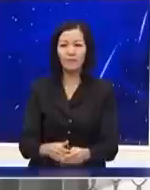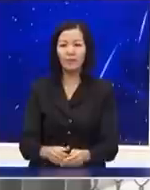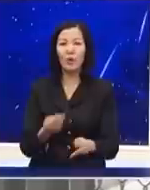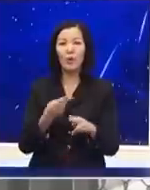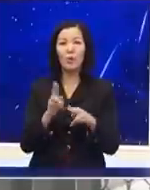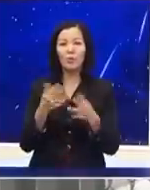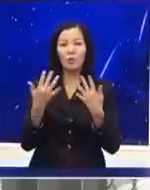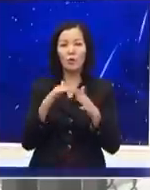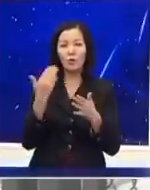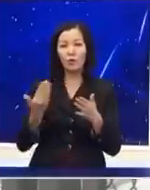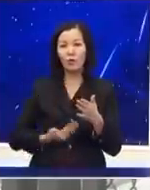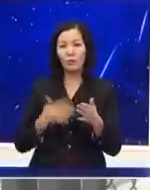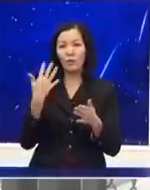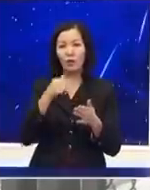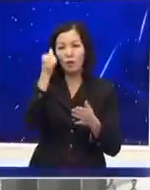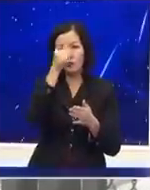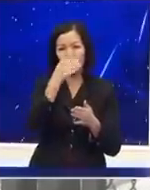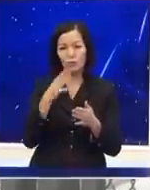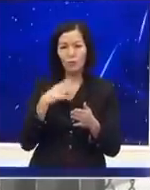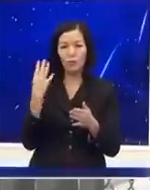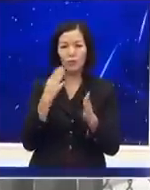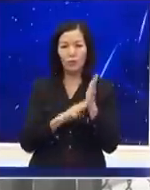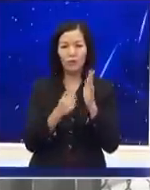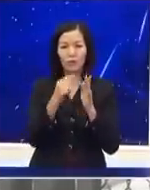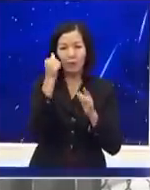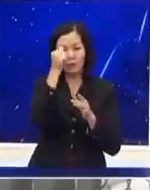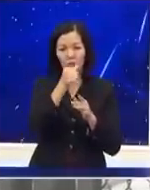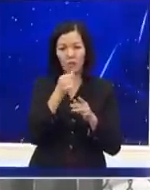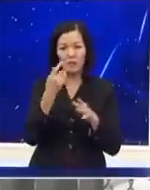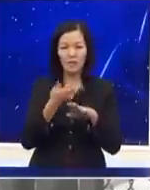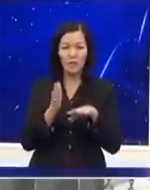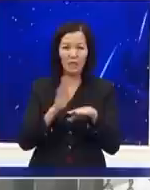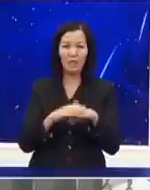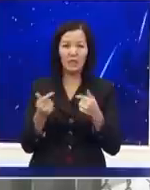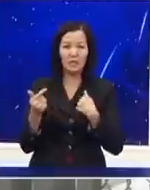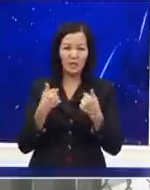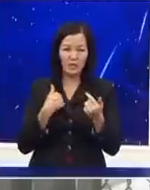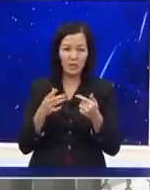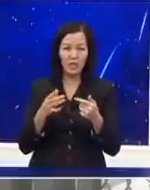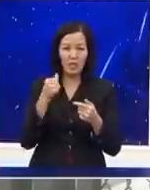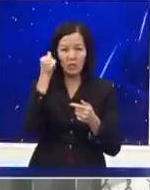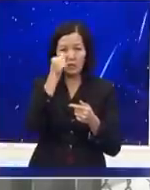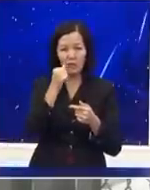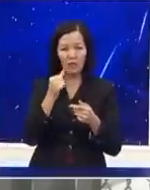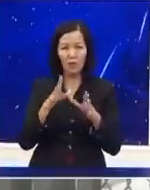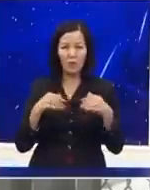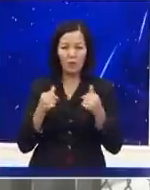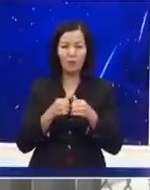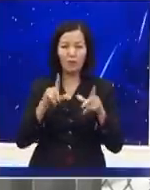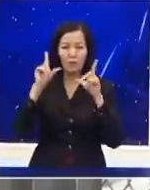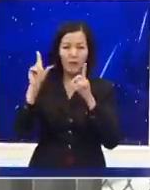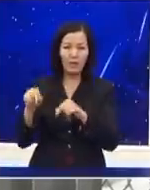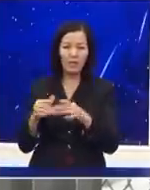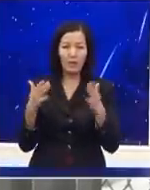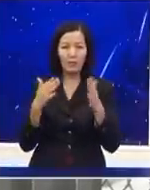болды тұрғанымызға. Мына 91-ші жылдар бір тоқырау жылдарында қиын жағдай болып, бала шағаның бәрі көшіп,